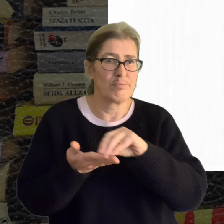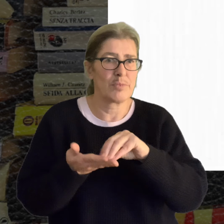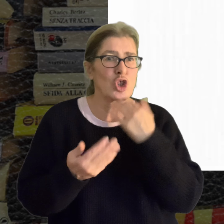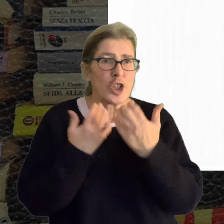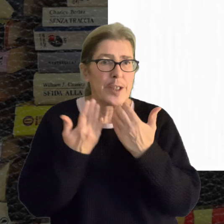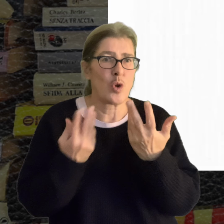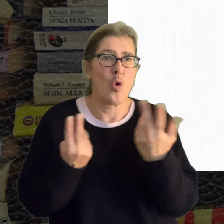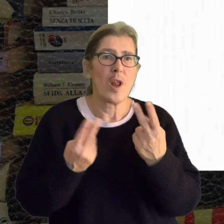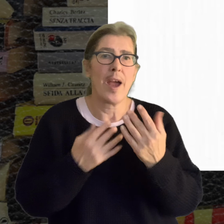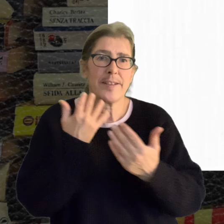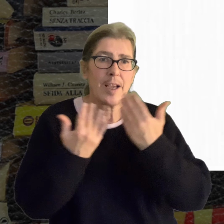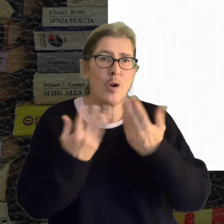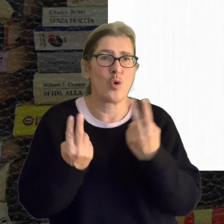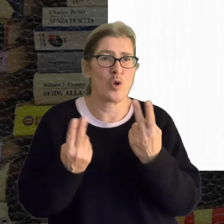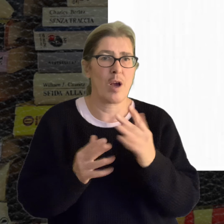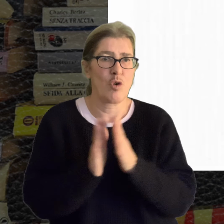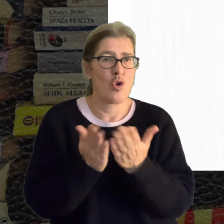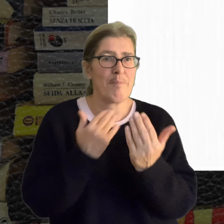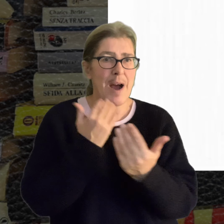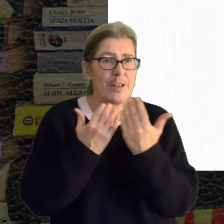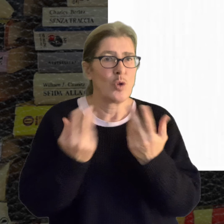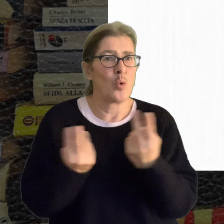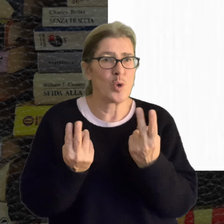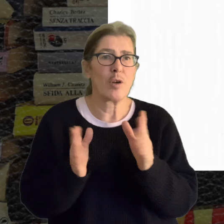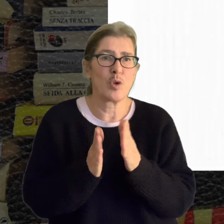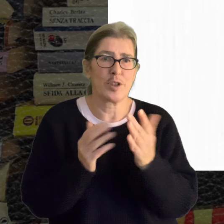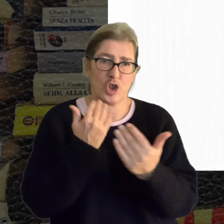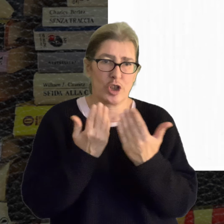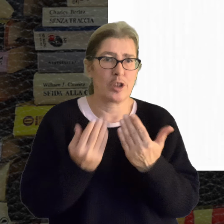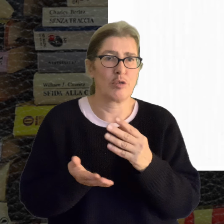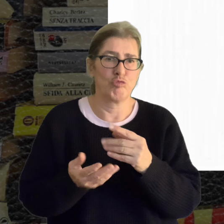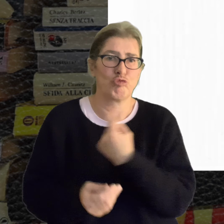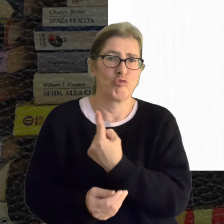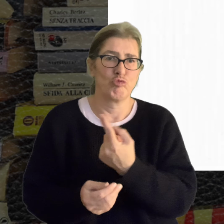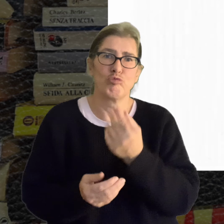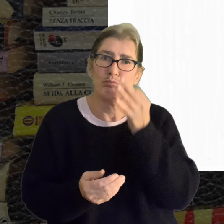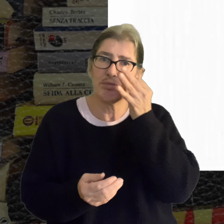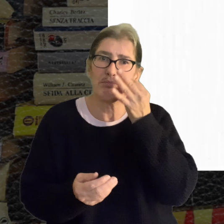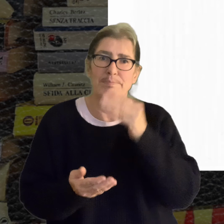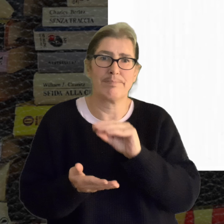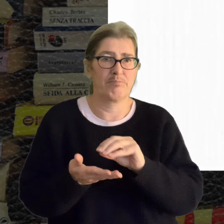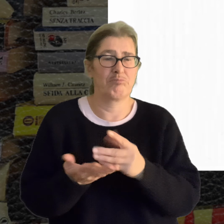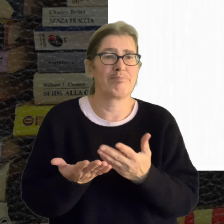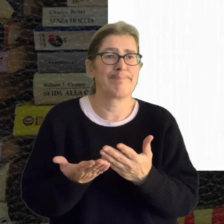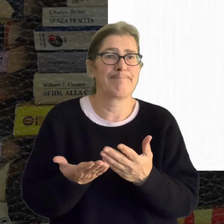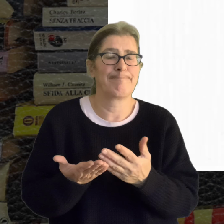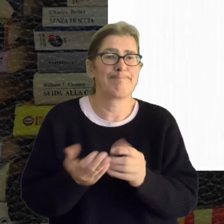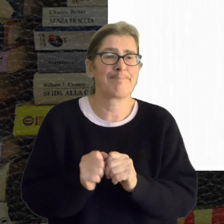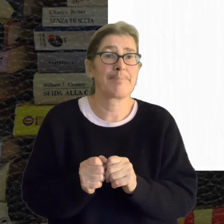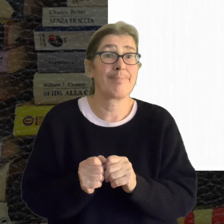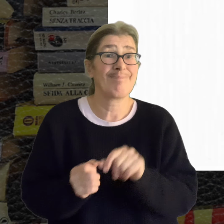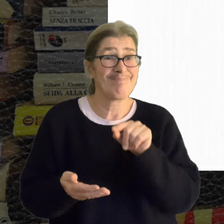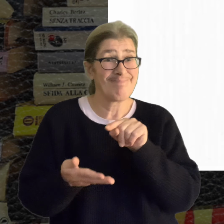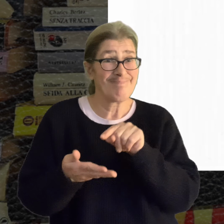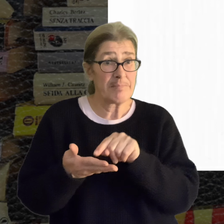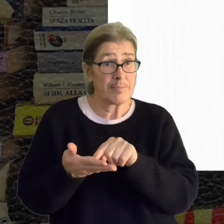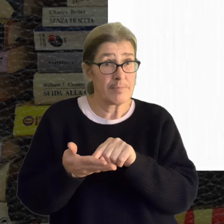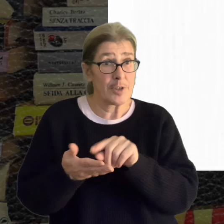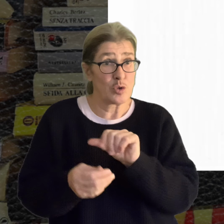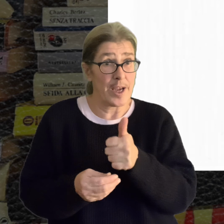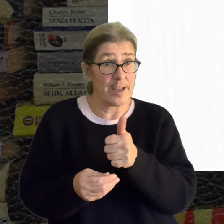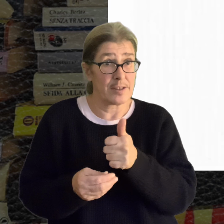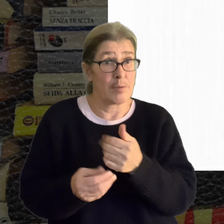eine Erzählung oder ein Roman oder eine Kurzgeschichte und sie fängt an zu schreiben wenn